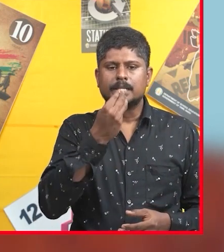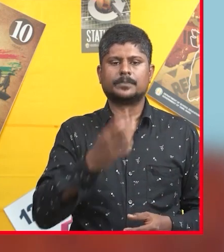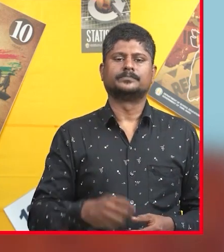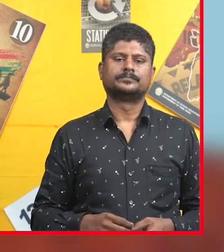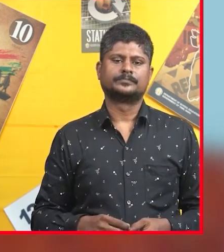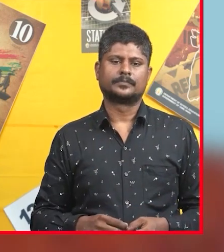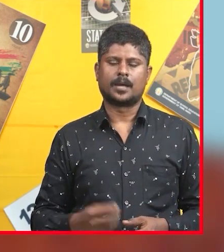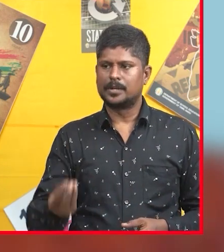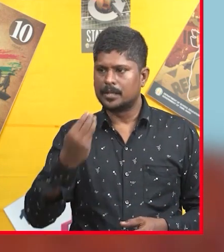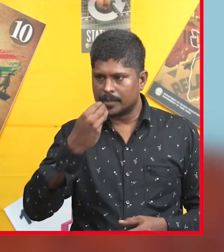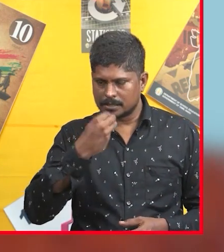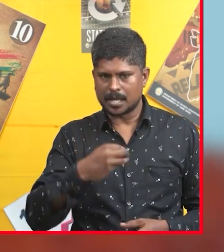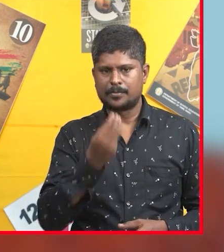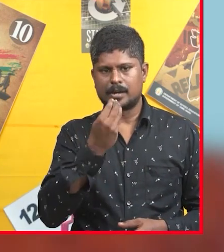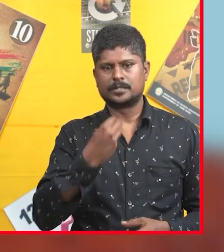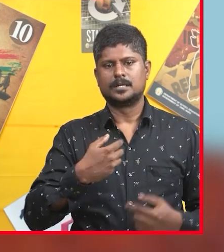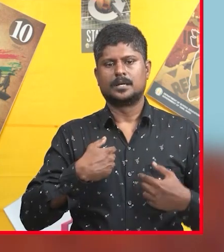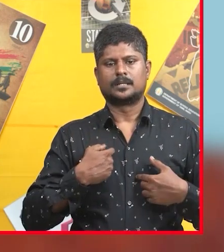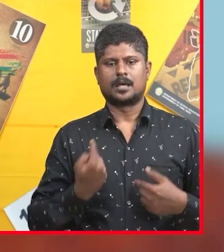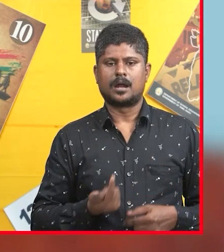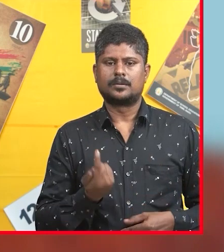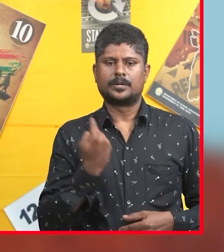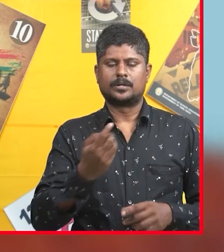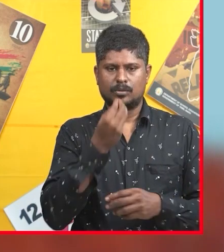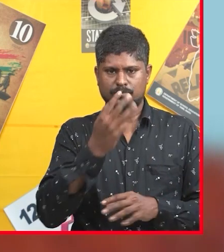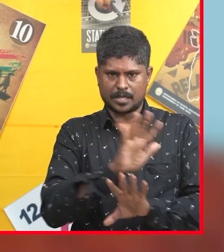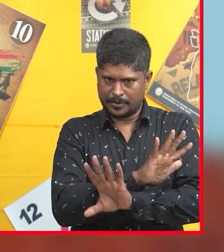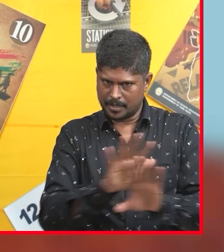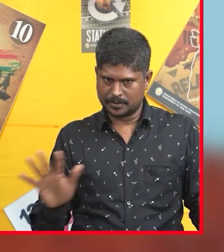அந்த அமிழ்தமே கிடைத்தாலும் தான் மட்டும் உண்ணாது,